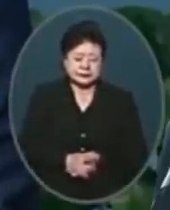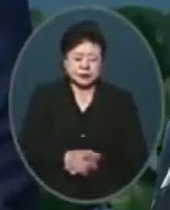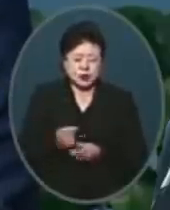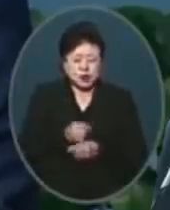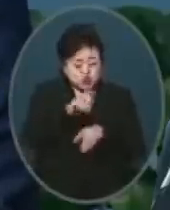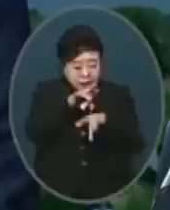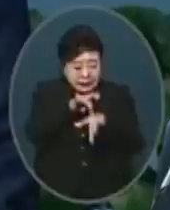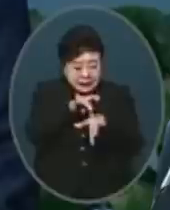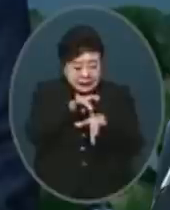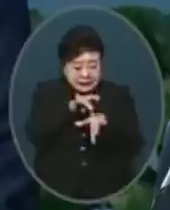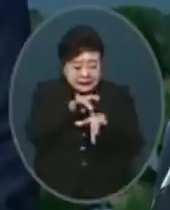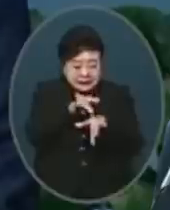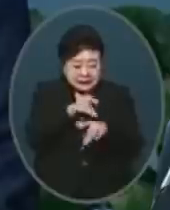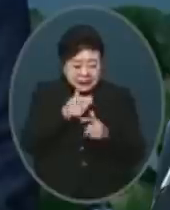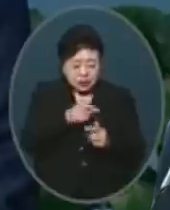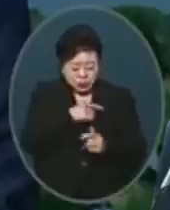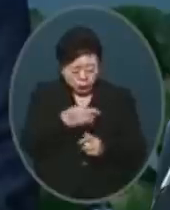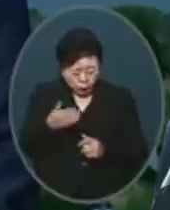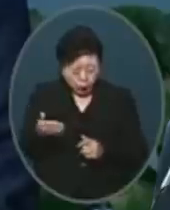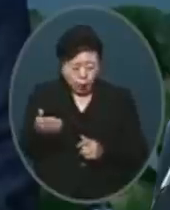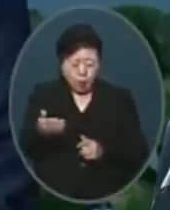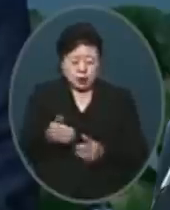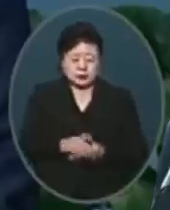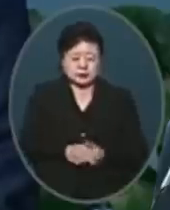원수 마귀야, 나는 예수님의 보혈